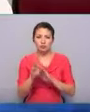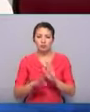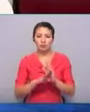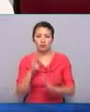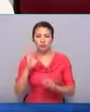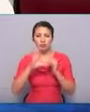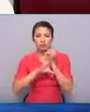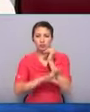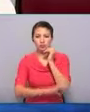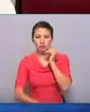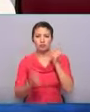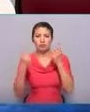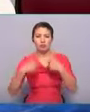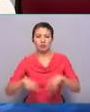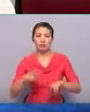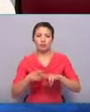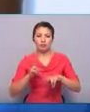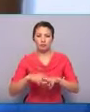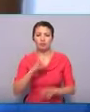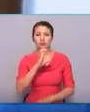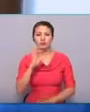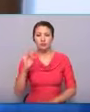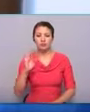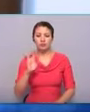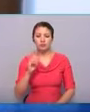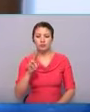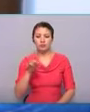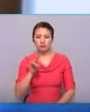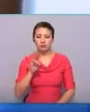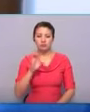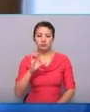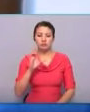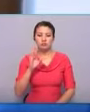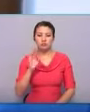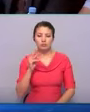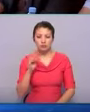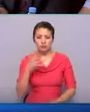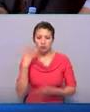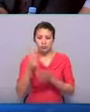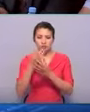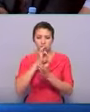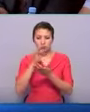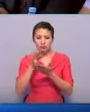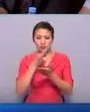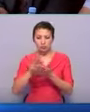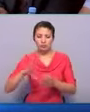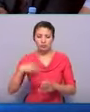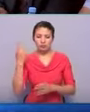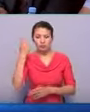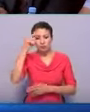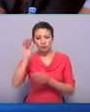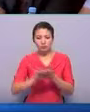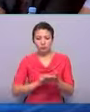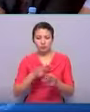соңы сүйірге ұмшақтанып кетеді. Кеңес кезінде белгілі ақын Бегар Шойбеков осы мәселені көтерді. Талай деректер мен дәйекті алға тартқан ақын